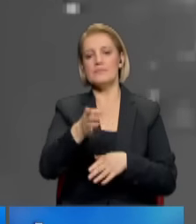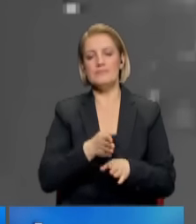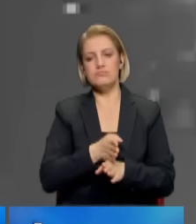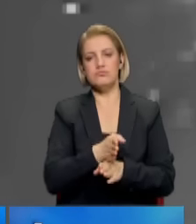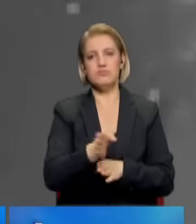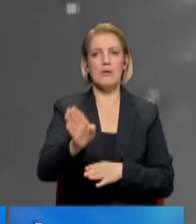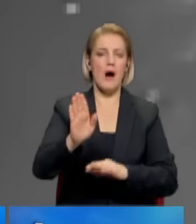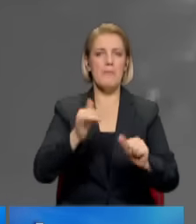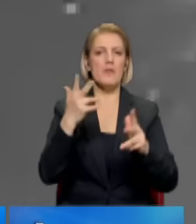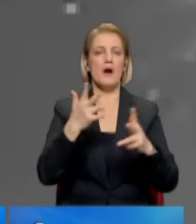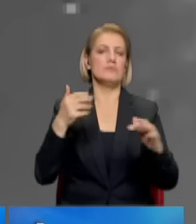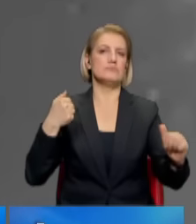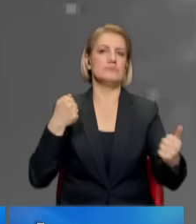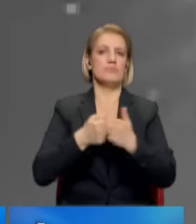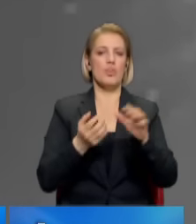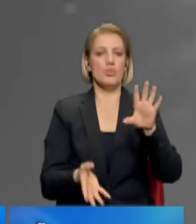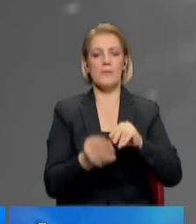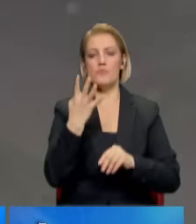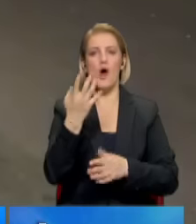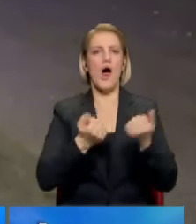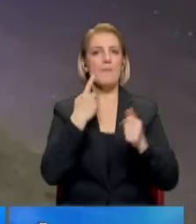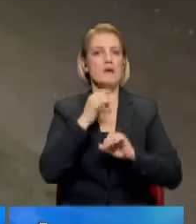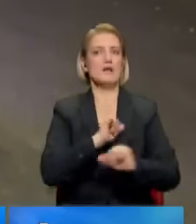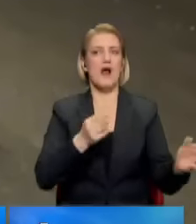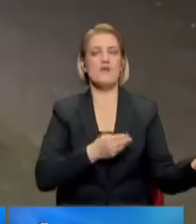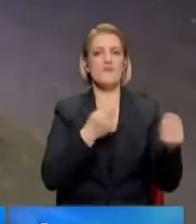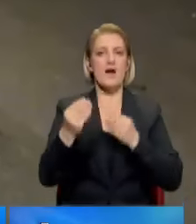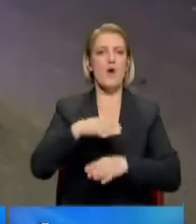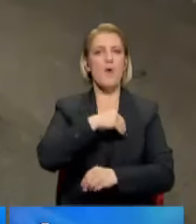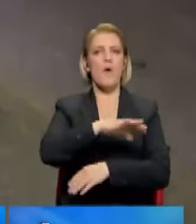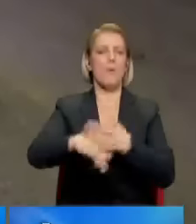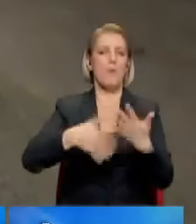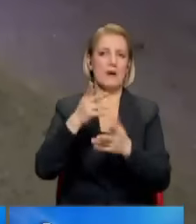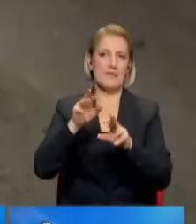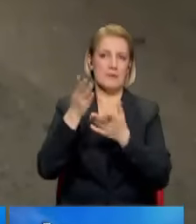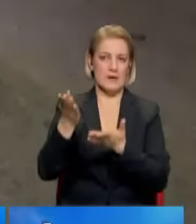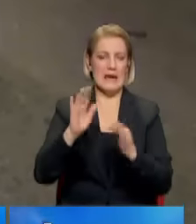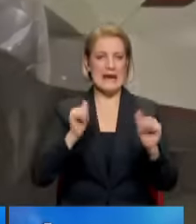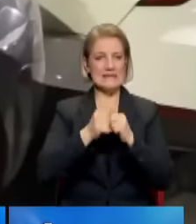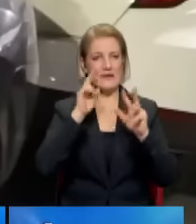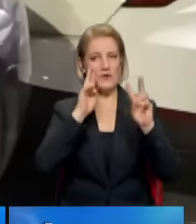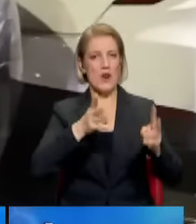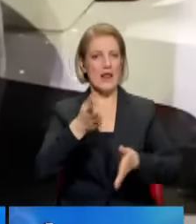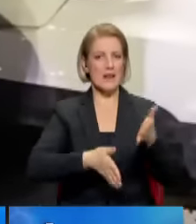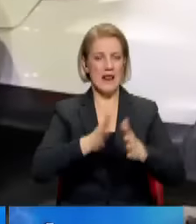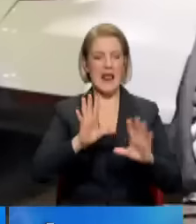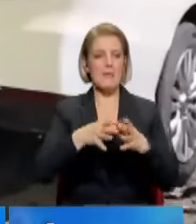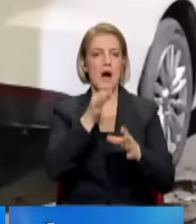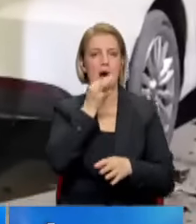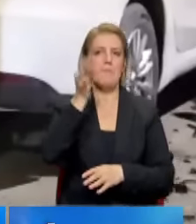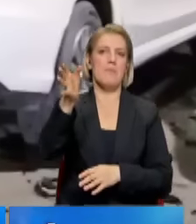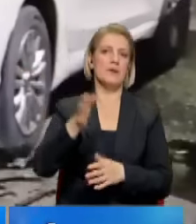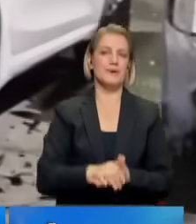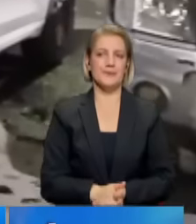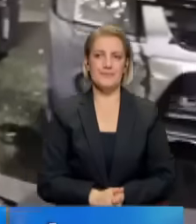geçti. Bir otomobile daha çarptı. Toplamda 4 araca zarar verdi. Ortalık savaş alanına döndü. Kazayı gören mahalleli ekiplere haber